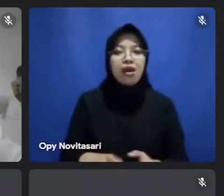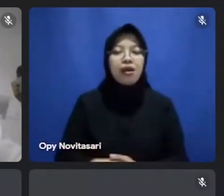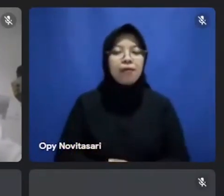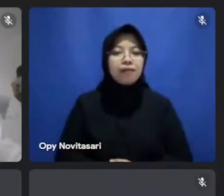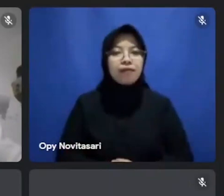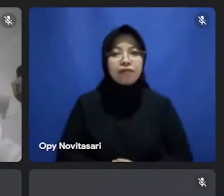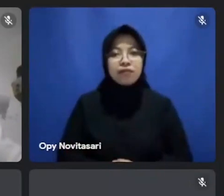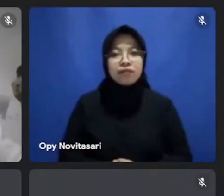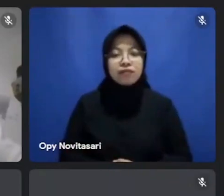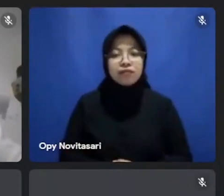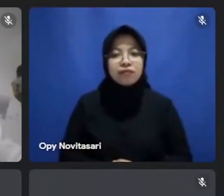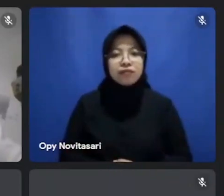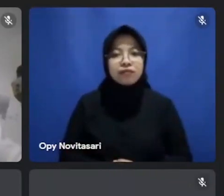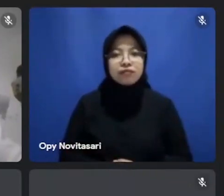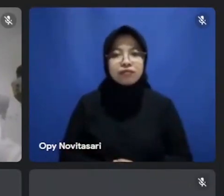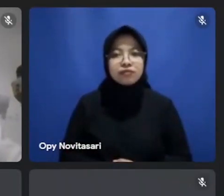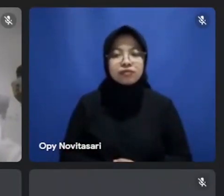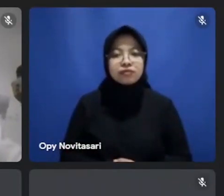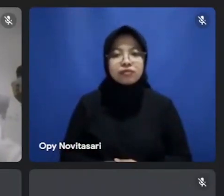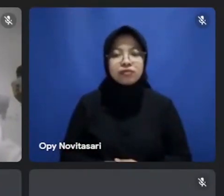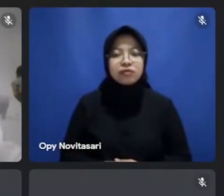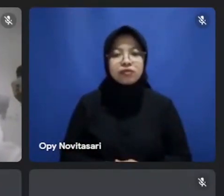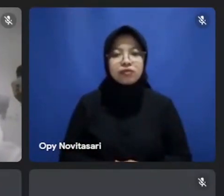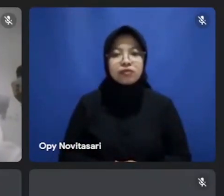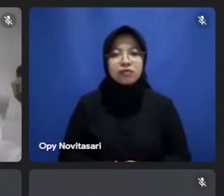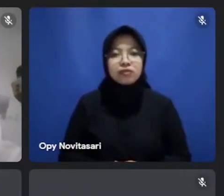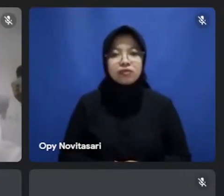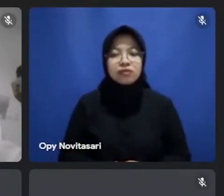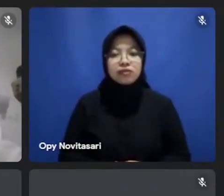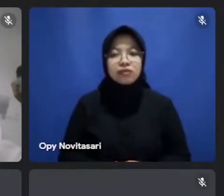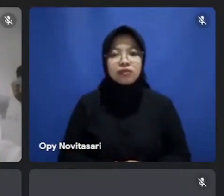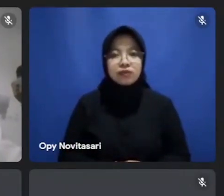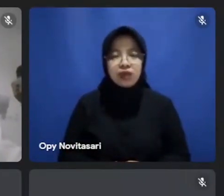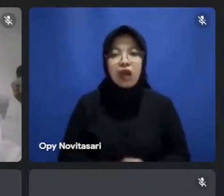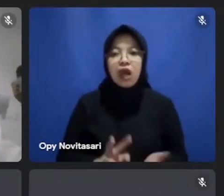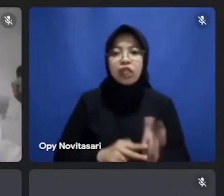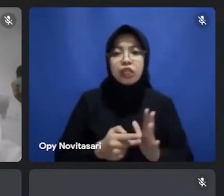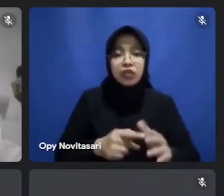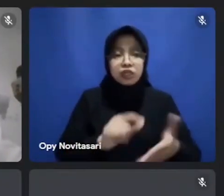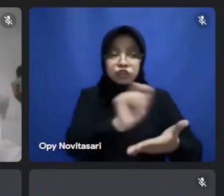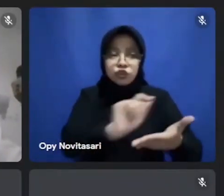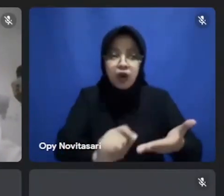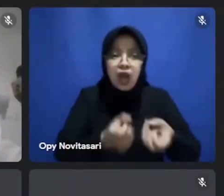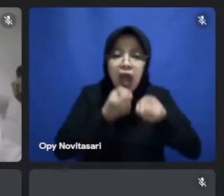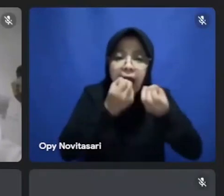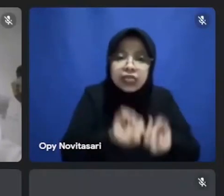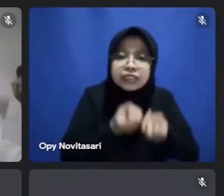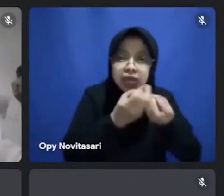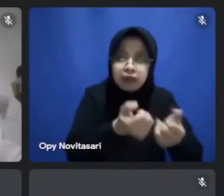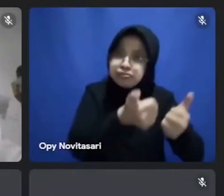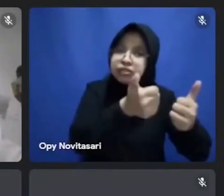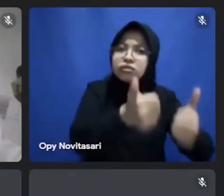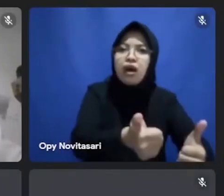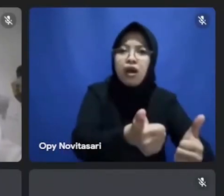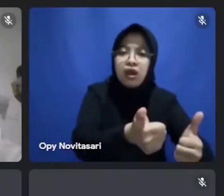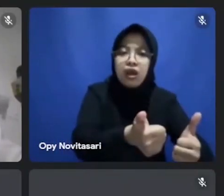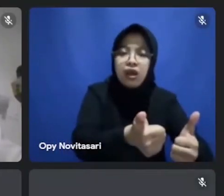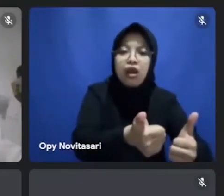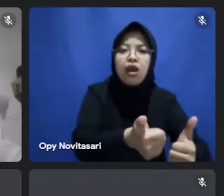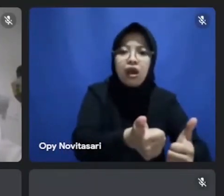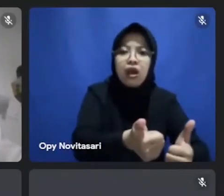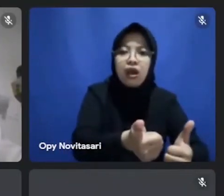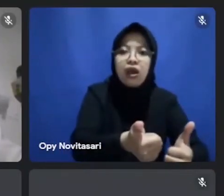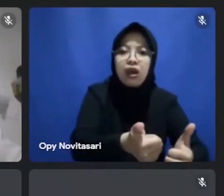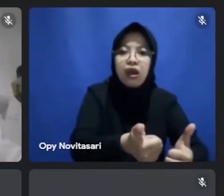beragam sehingga ini bisa di ajarkan di sekolah sehingga ini